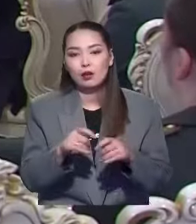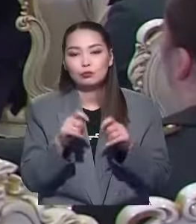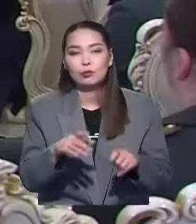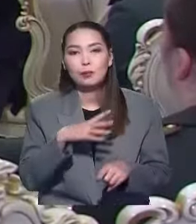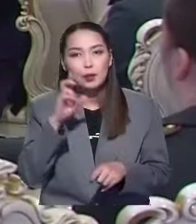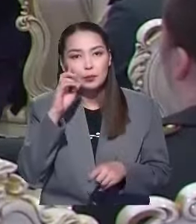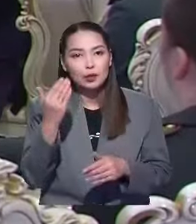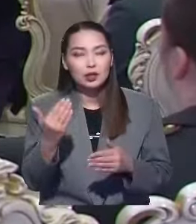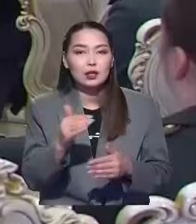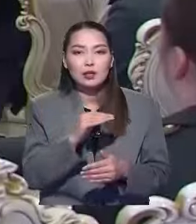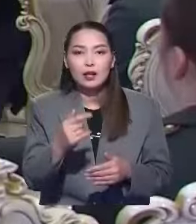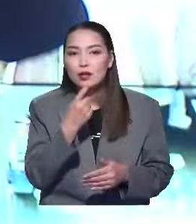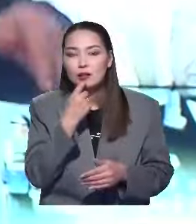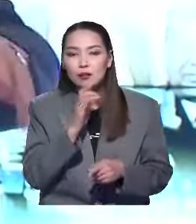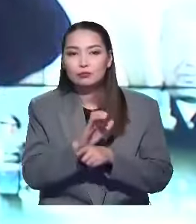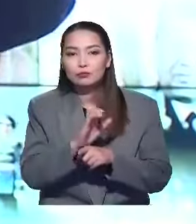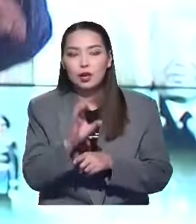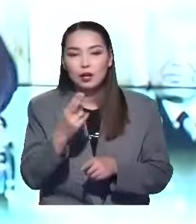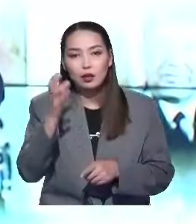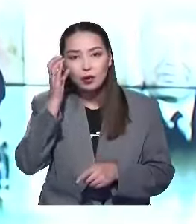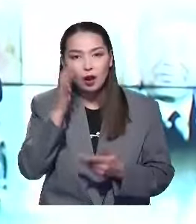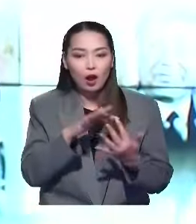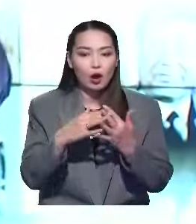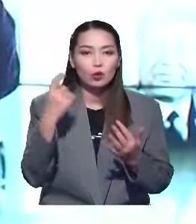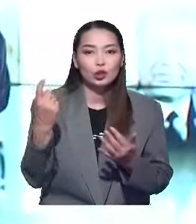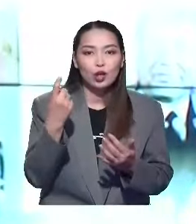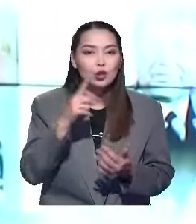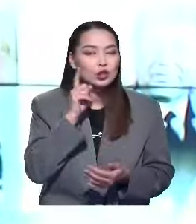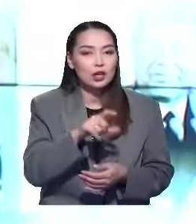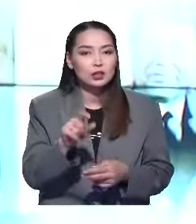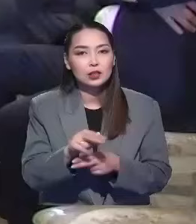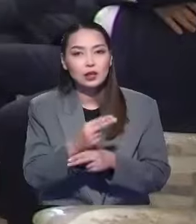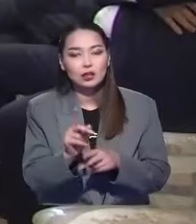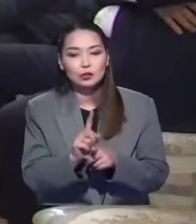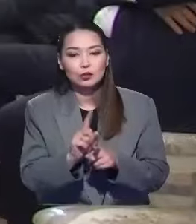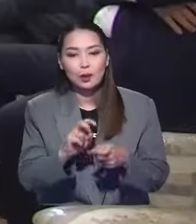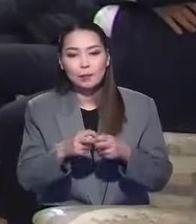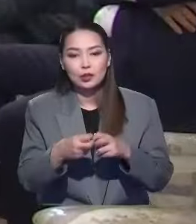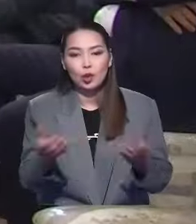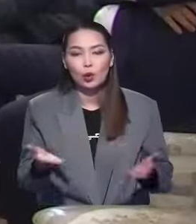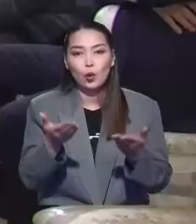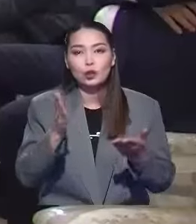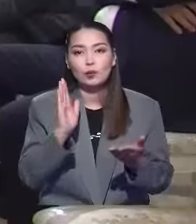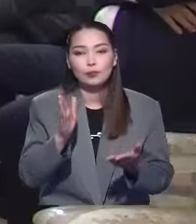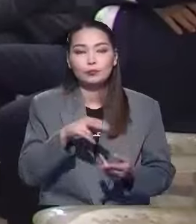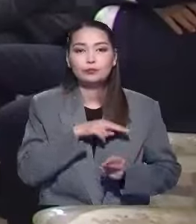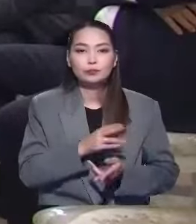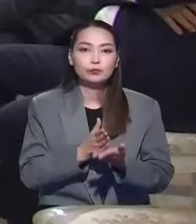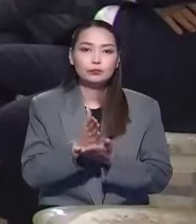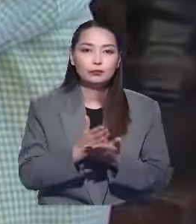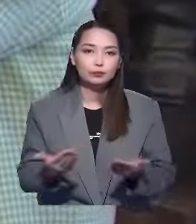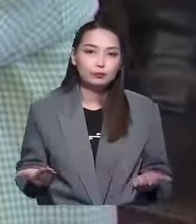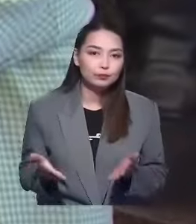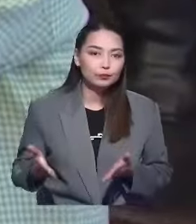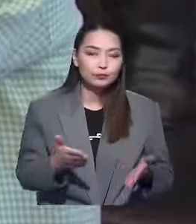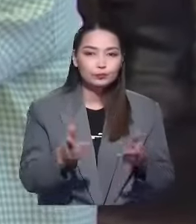тілде шығатын басылымда әлеуметтік ғылыми ауыл шаруашылық жастарға тәрбие беру мәселелері көтеріледі. Еңбек ардагерлердің өмір жолы өнеге